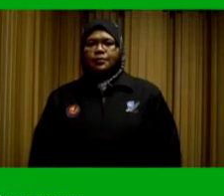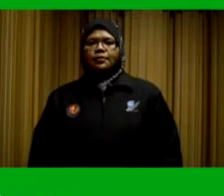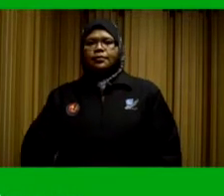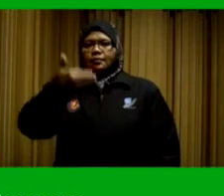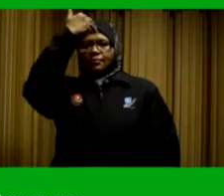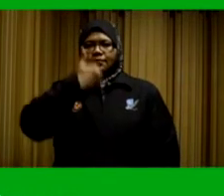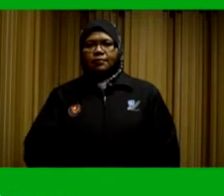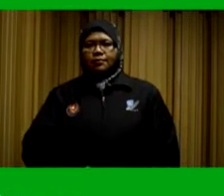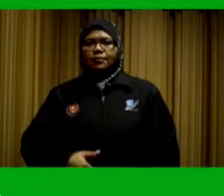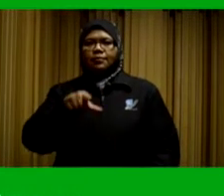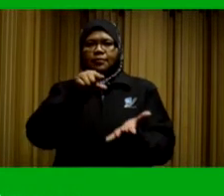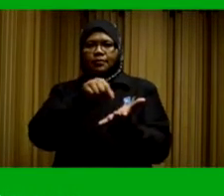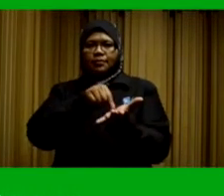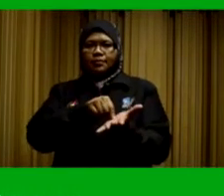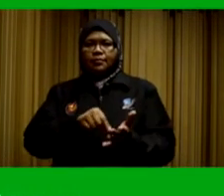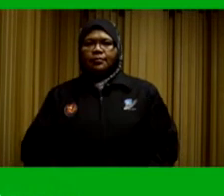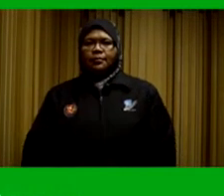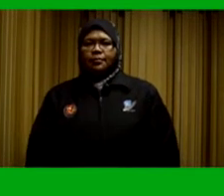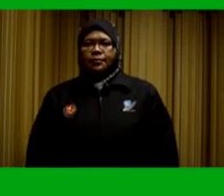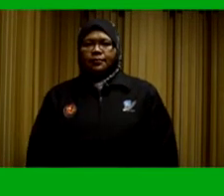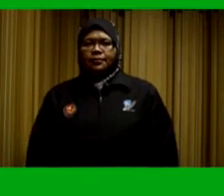dan setengah ekor ayam.